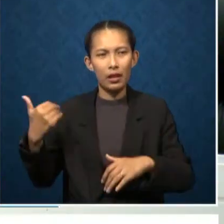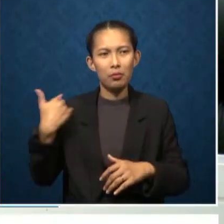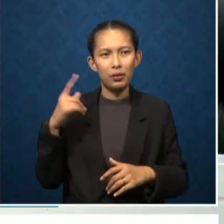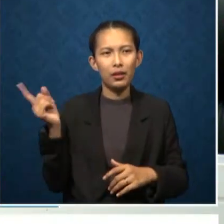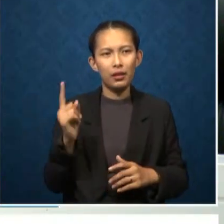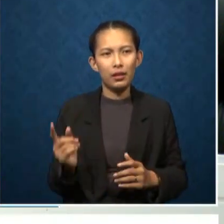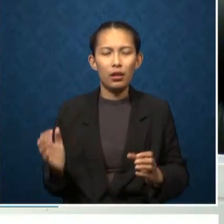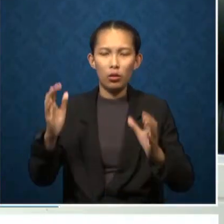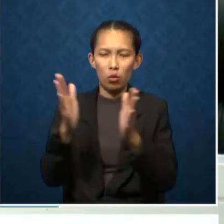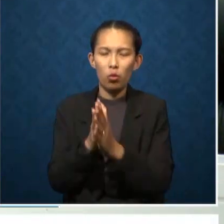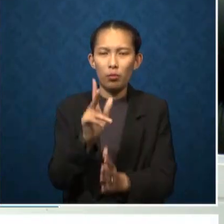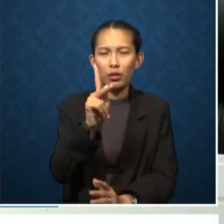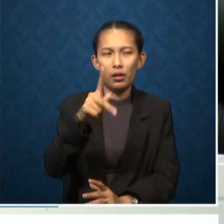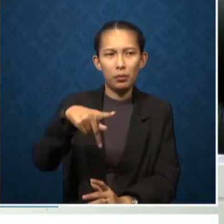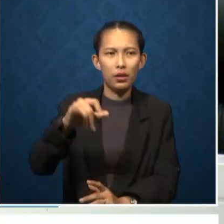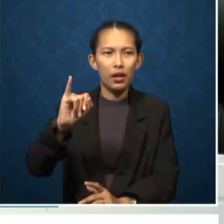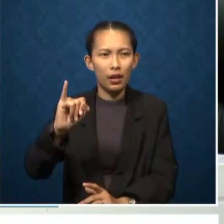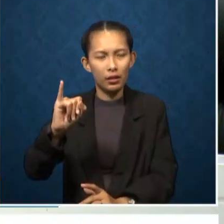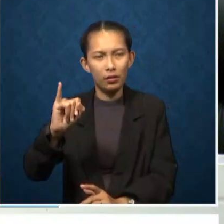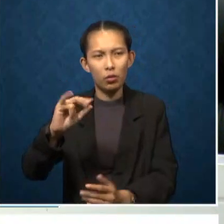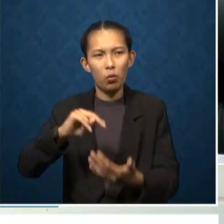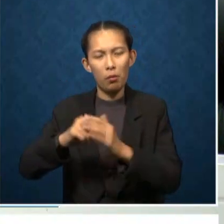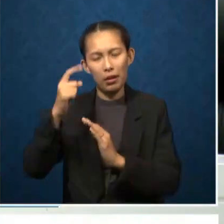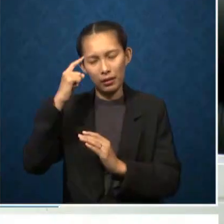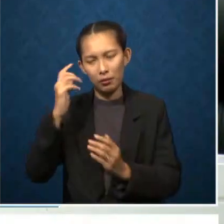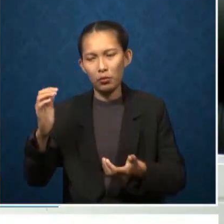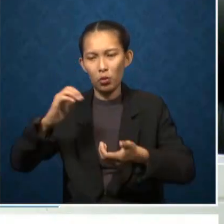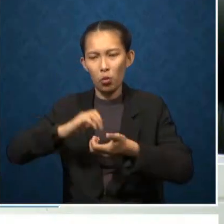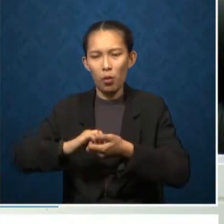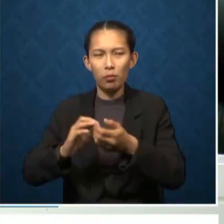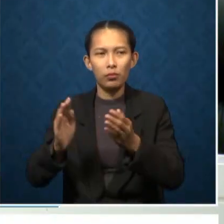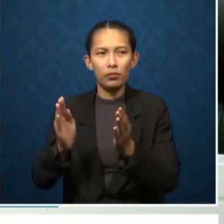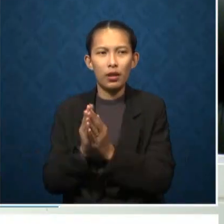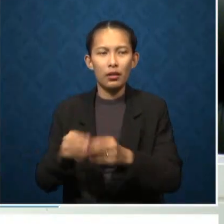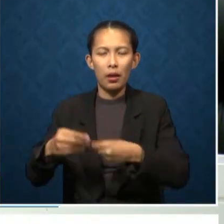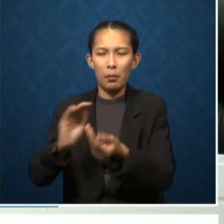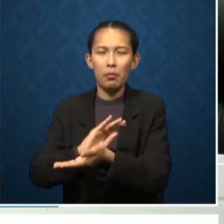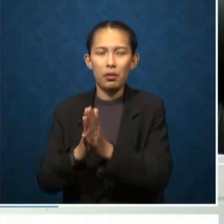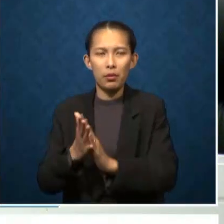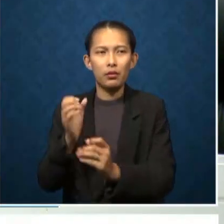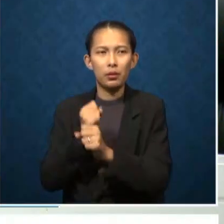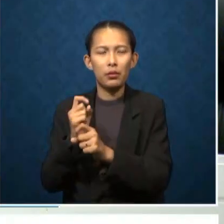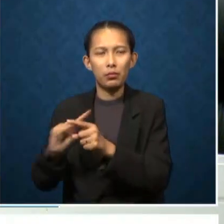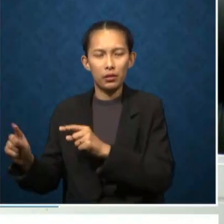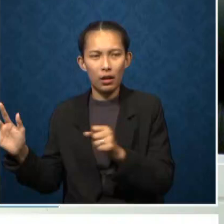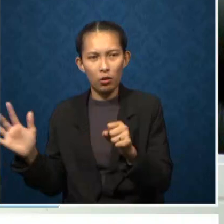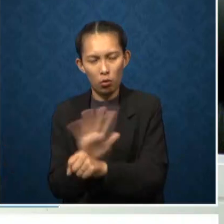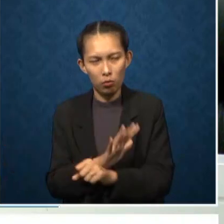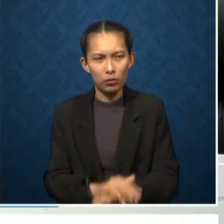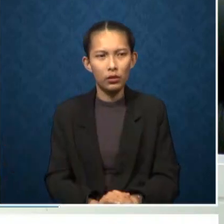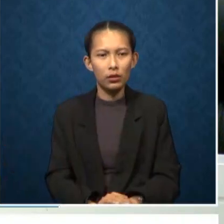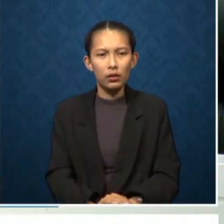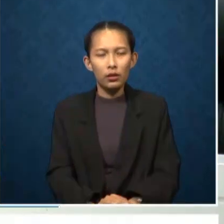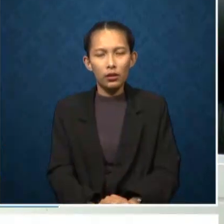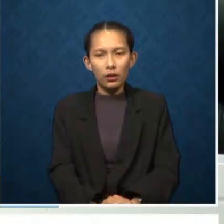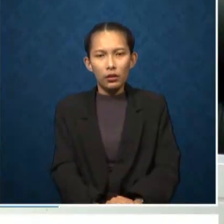ไกจอย KPI ที่เป็นเครื่องมือให้คณะกรรมการนี้ใช้ในการดูแลในการให้เกิดการบูรณาการการทำงานด้วยกันระหว่างภาครัฐค่ะ